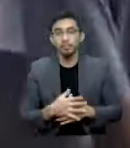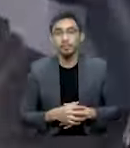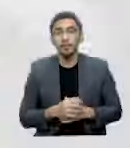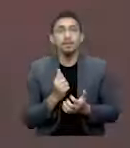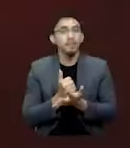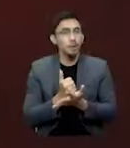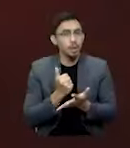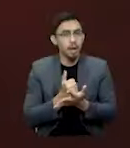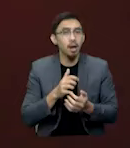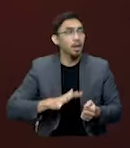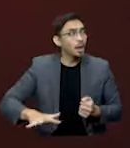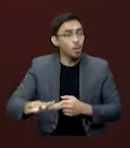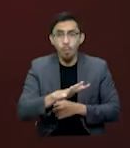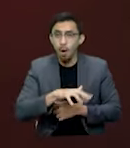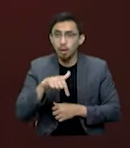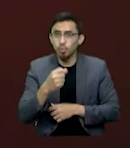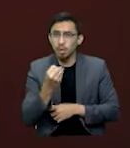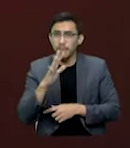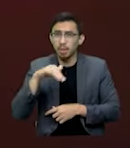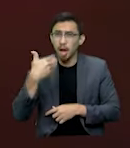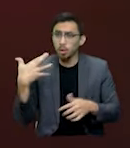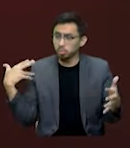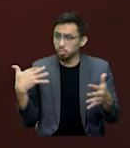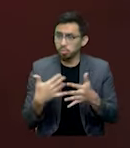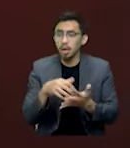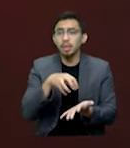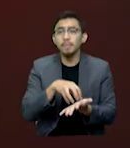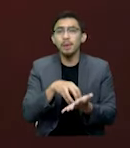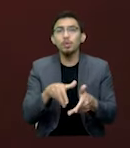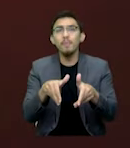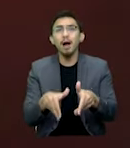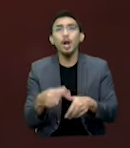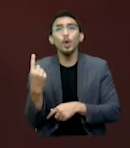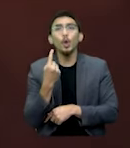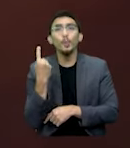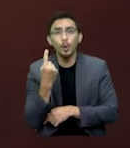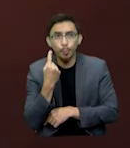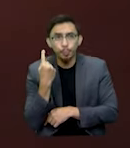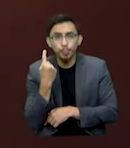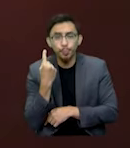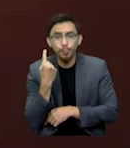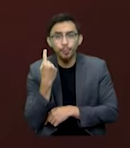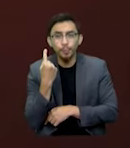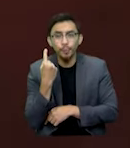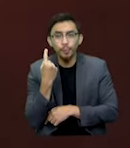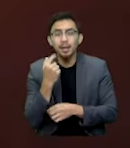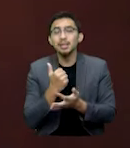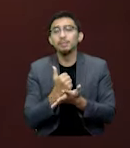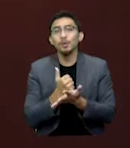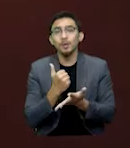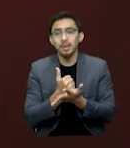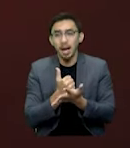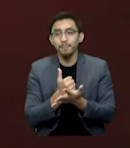umum. Kuburan itu bukan kuburan baru, tetapi itu kuburan lama. Bahkan pemilik lahan